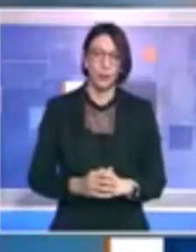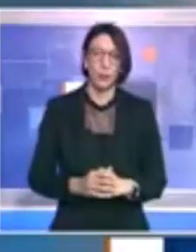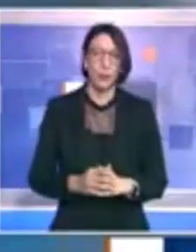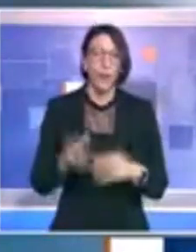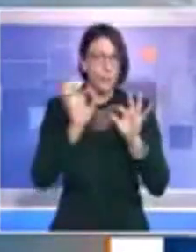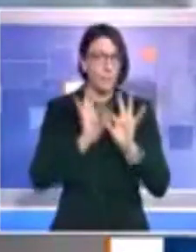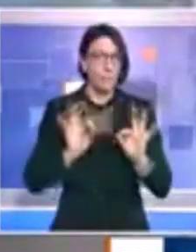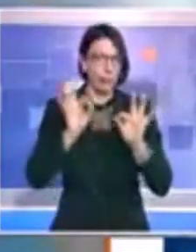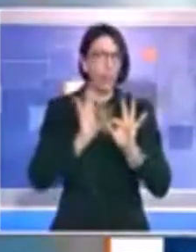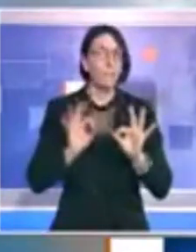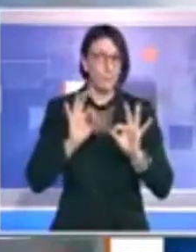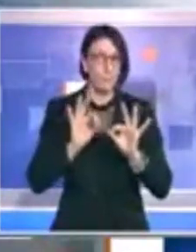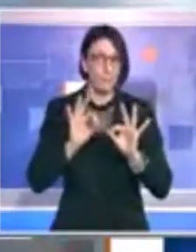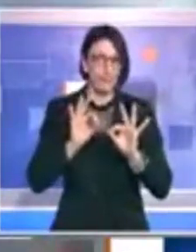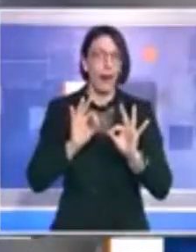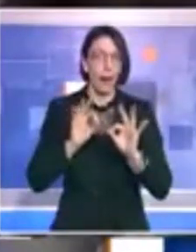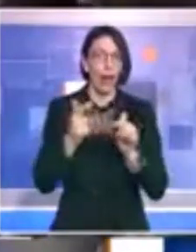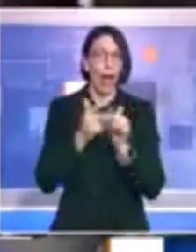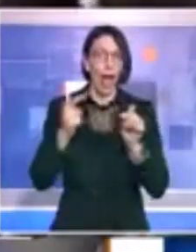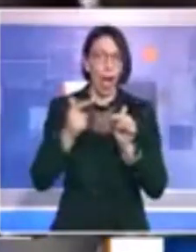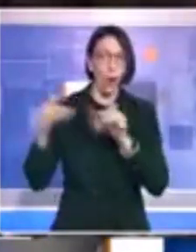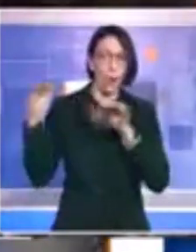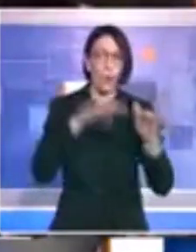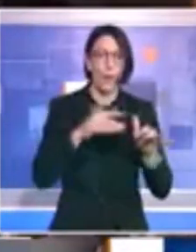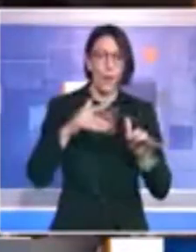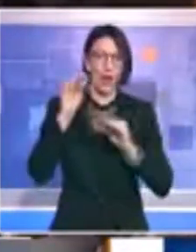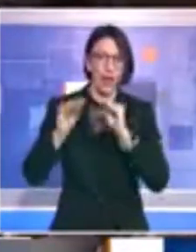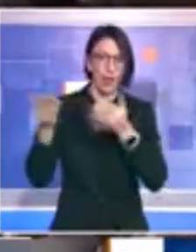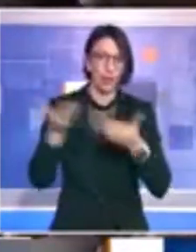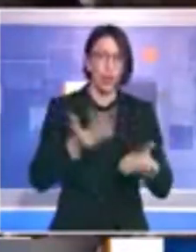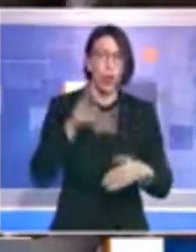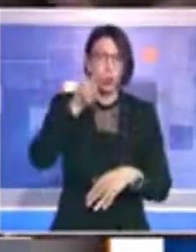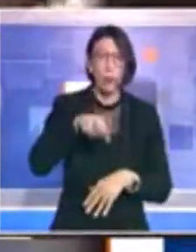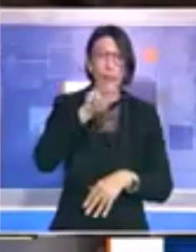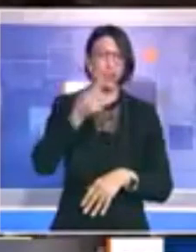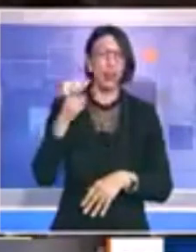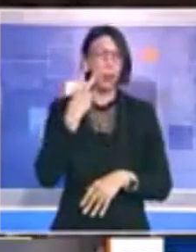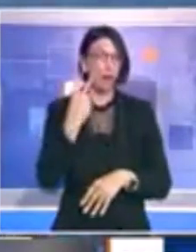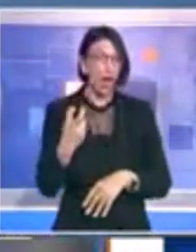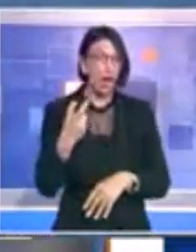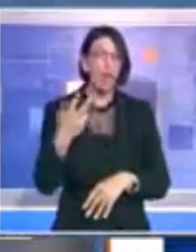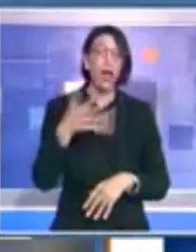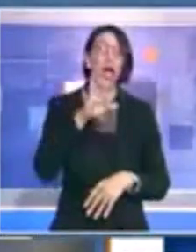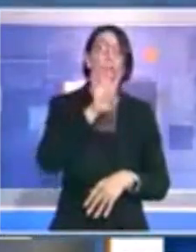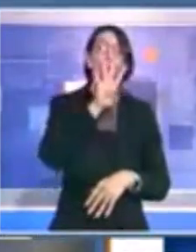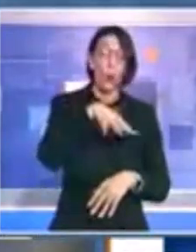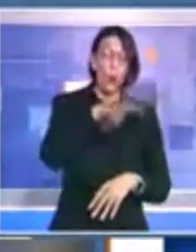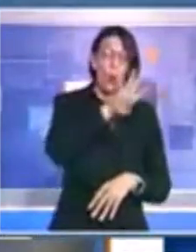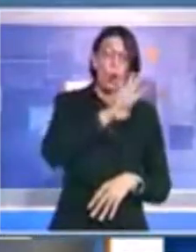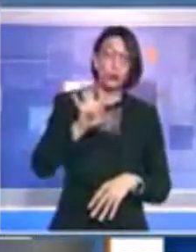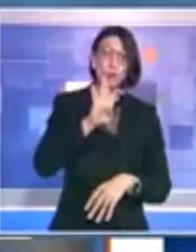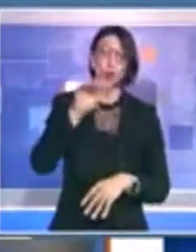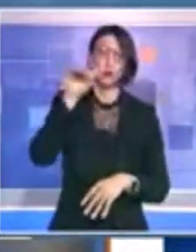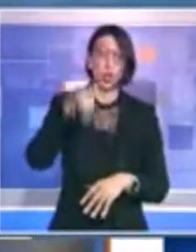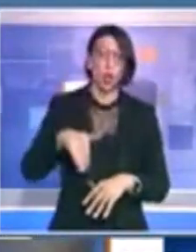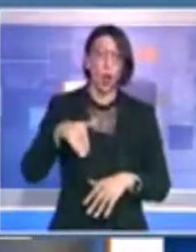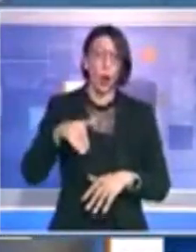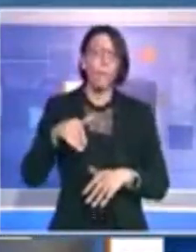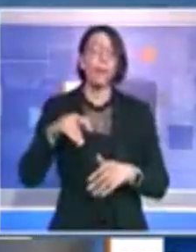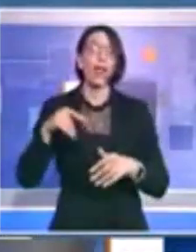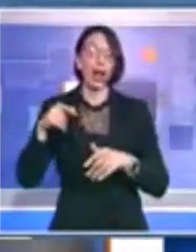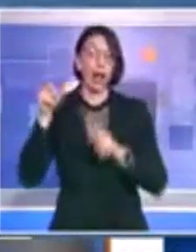prepararsi all'onda d'urto di richiedenti asilo nel 2023 Si prevedono Tra i quattro i 500.000 sbarchi in Italia